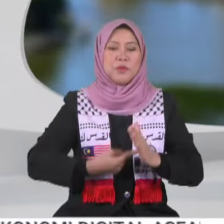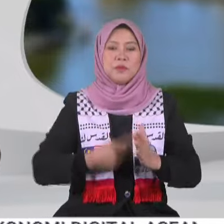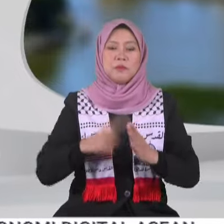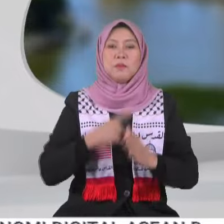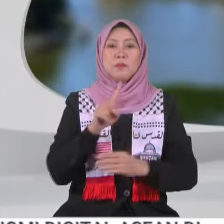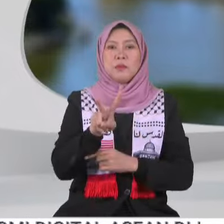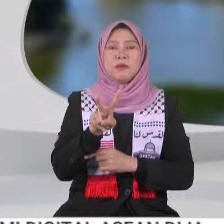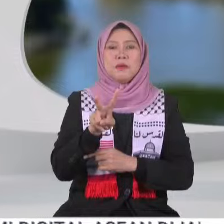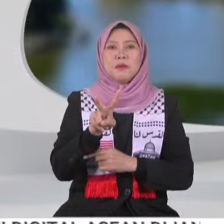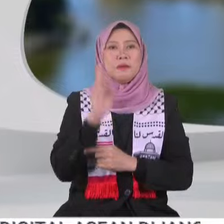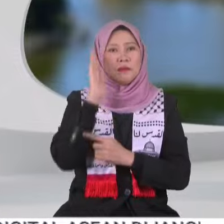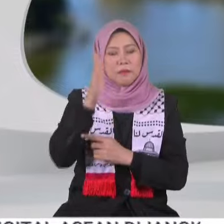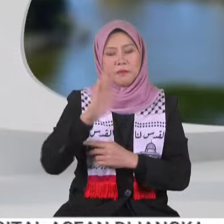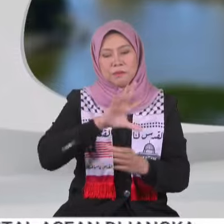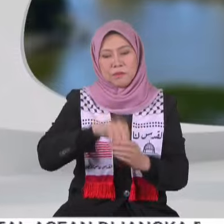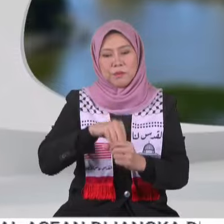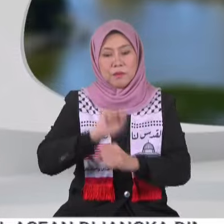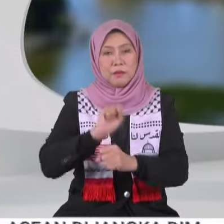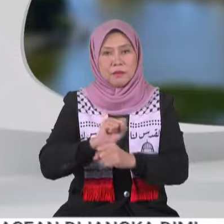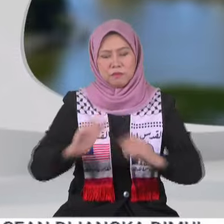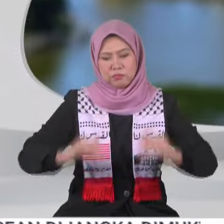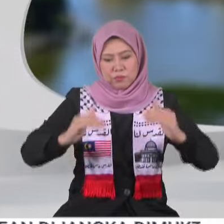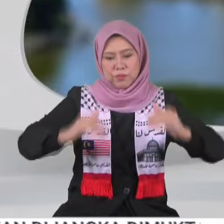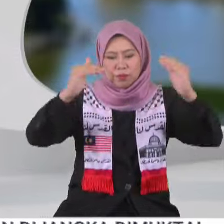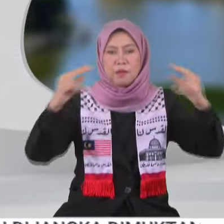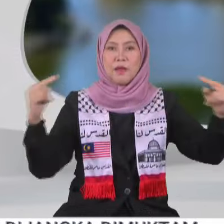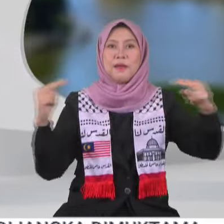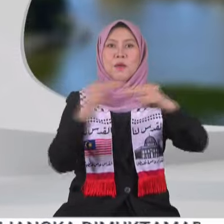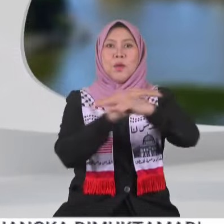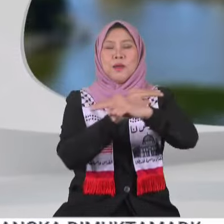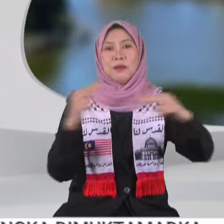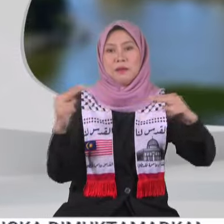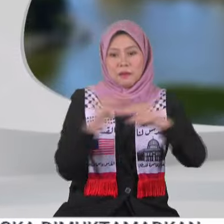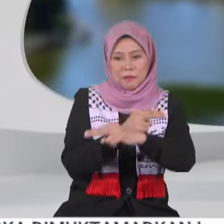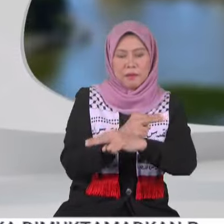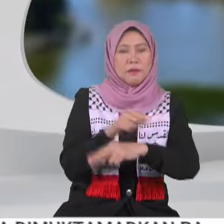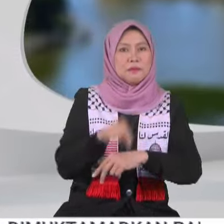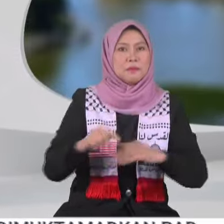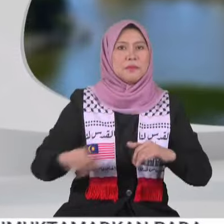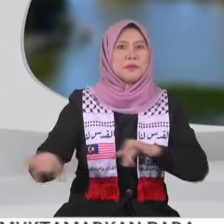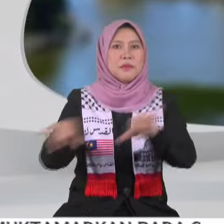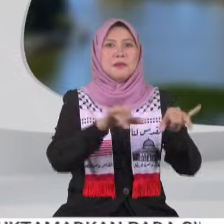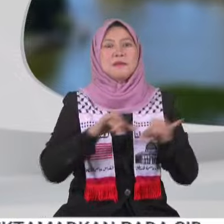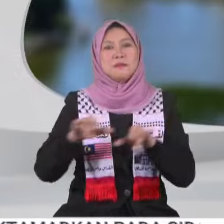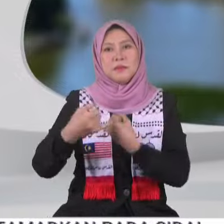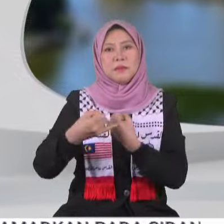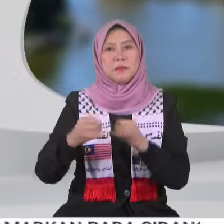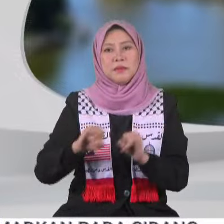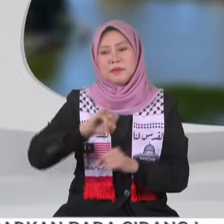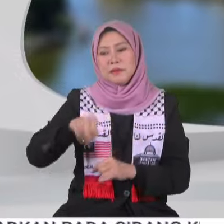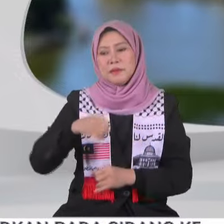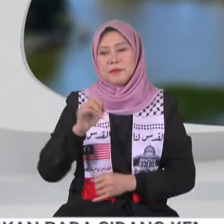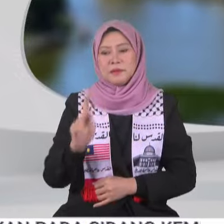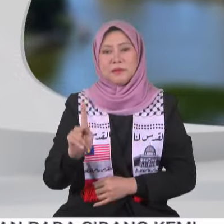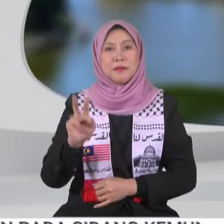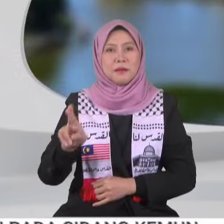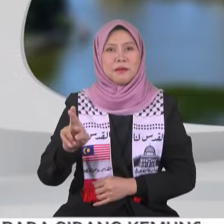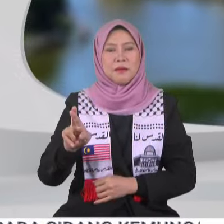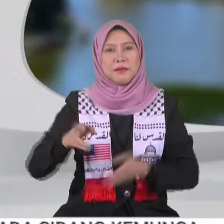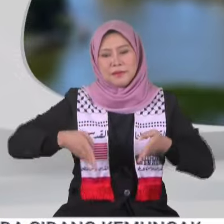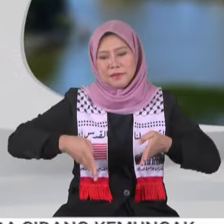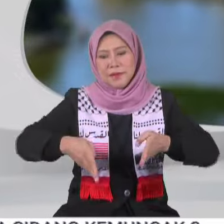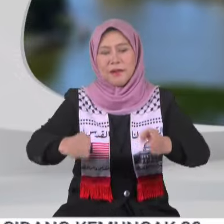lepas itu merangkumi kerja-kerja naik taraf jalan raya tunggal sedia ada standard R5 Jabatan Kerja Raya JKR kepada